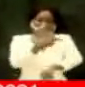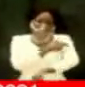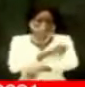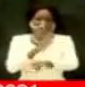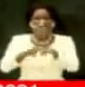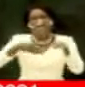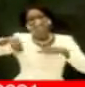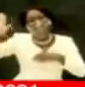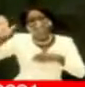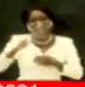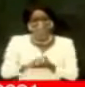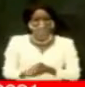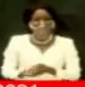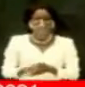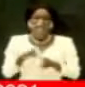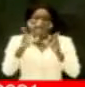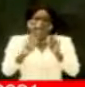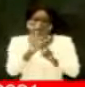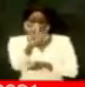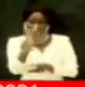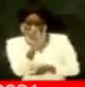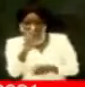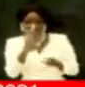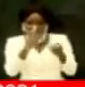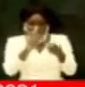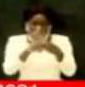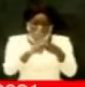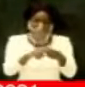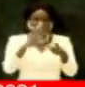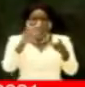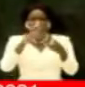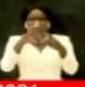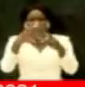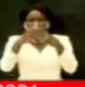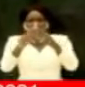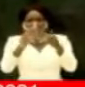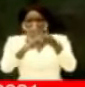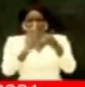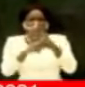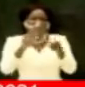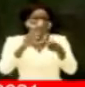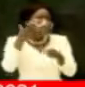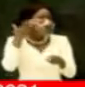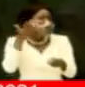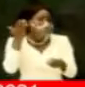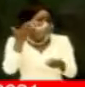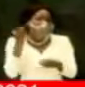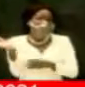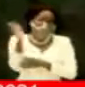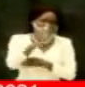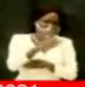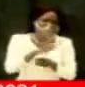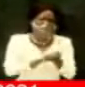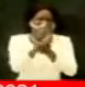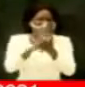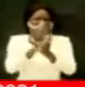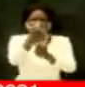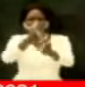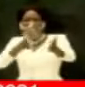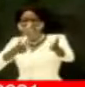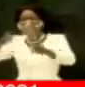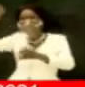zathu aja ali ndi matendwa condition jachi alubino chonde tathandizire asakhale